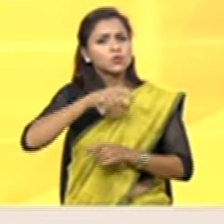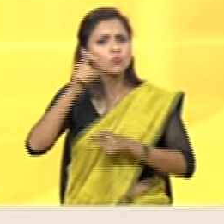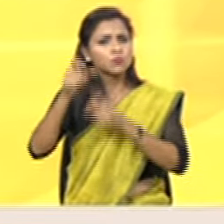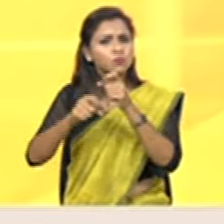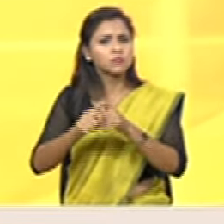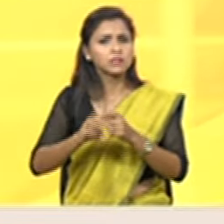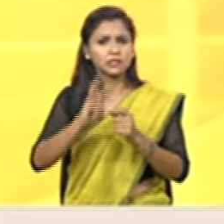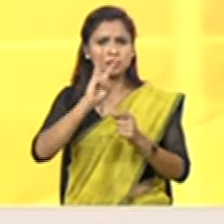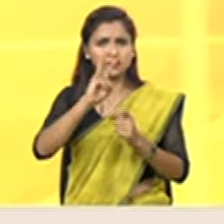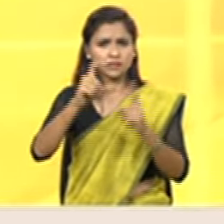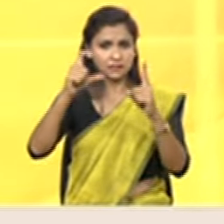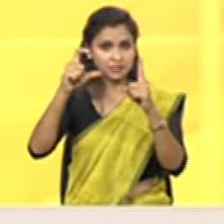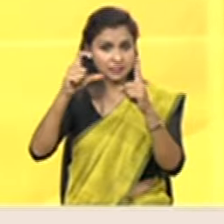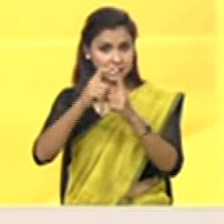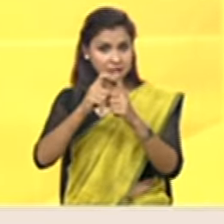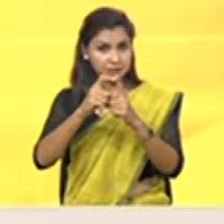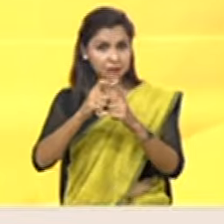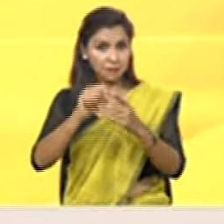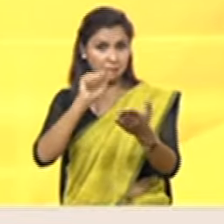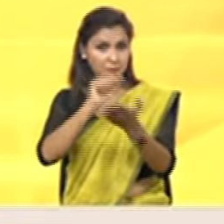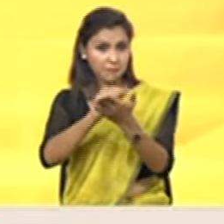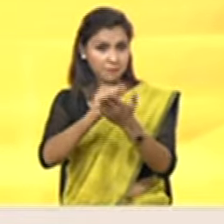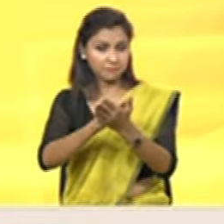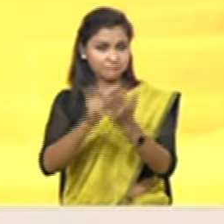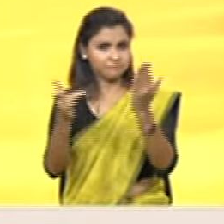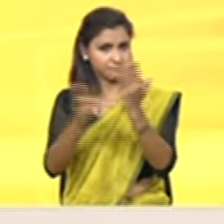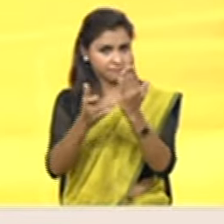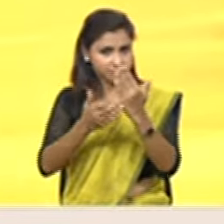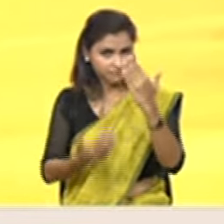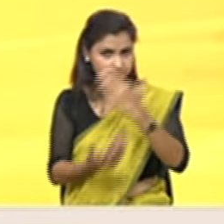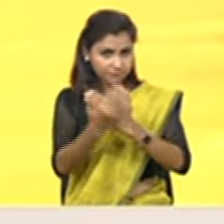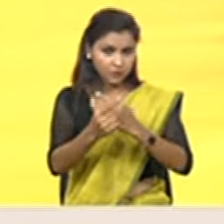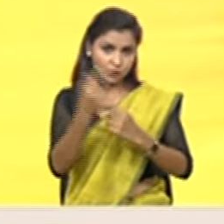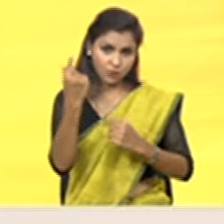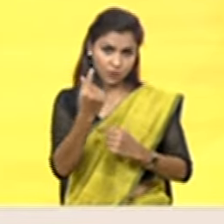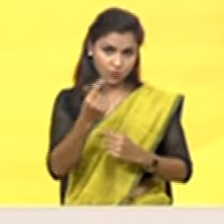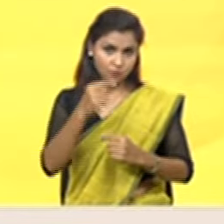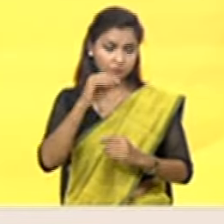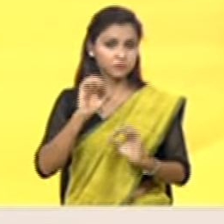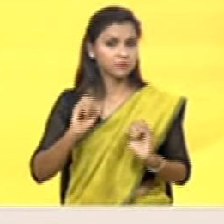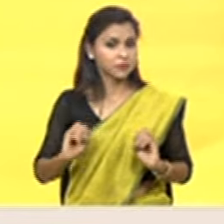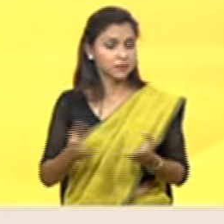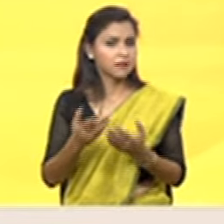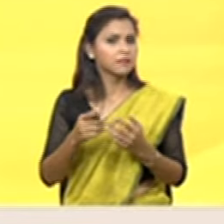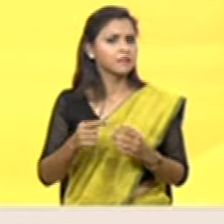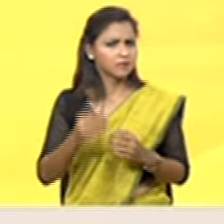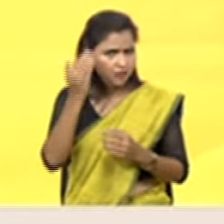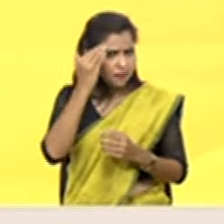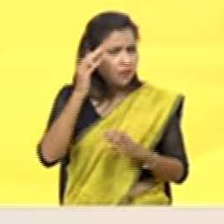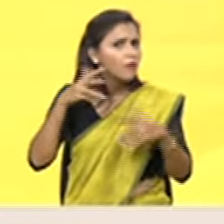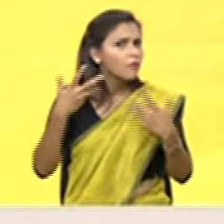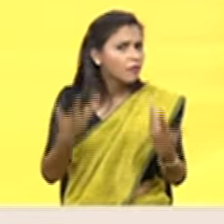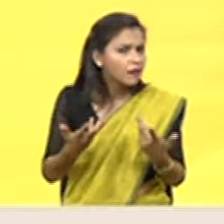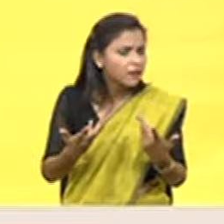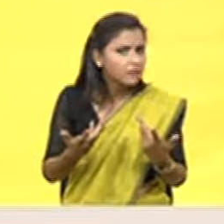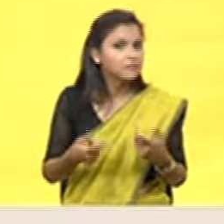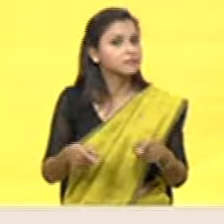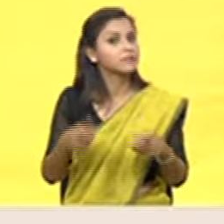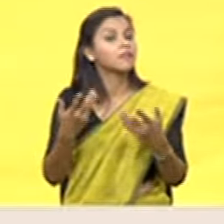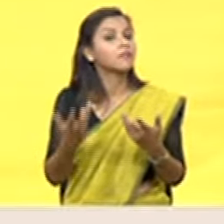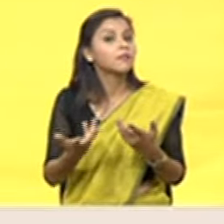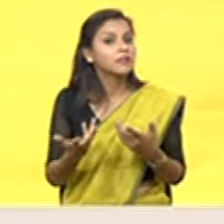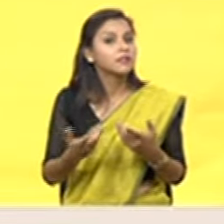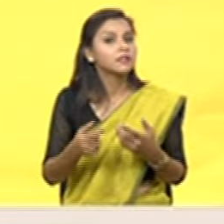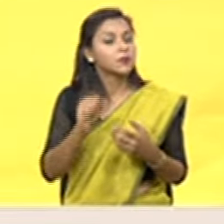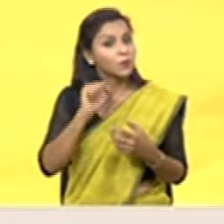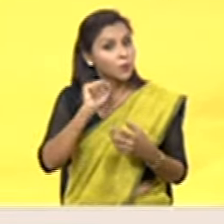थ्रीडी प्रिंटिंग टेक्नोलॉजी का उपयोग करना शुरू किया है जानते हैं क्यों क्योंकि